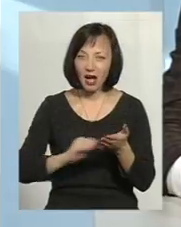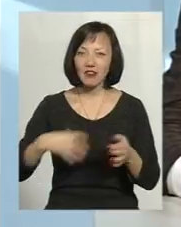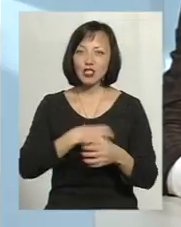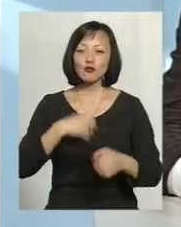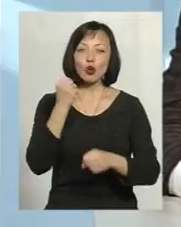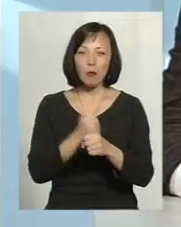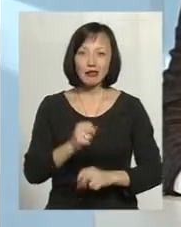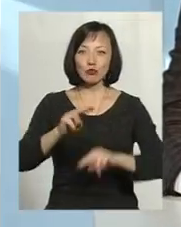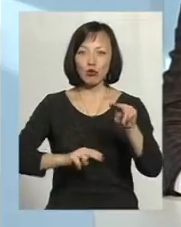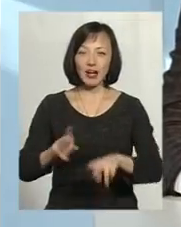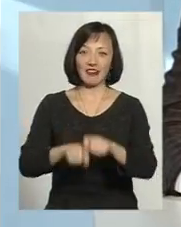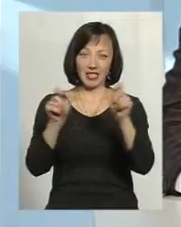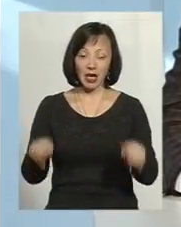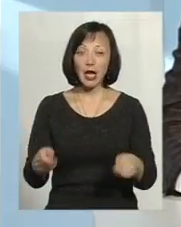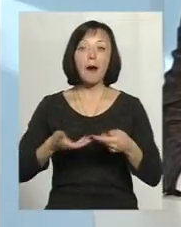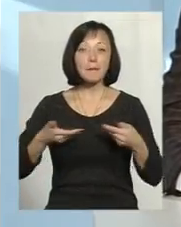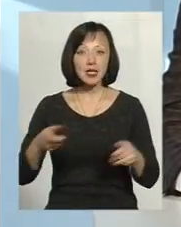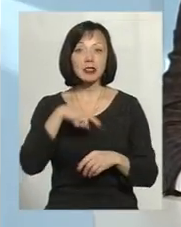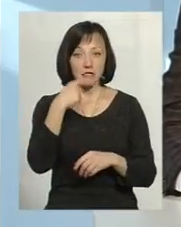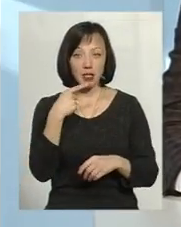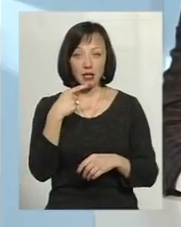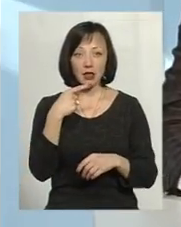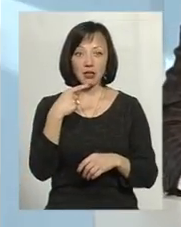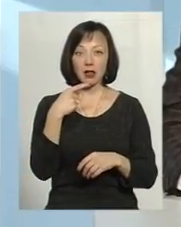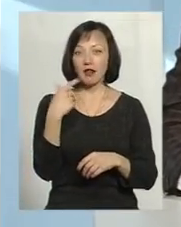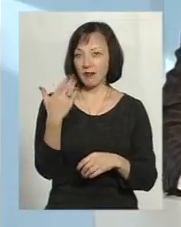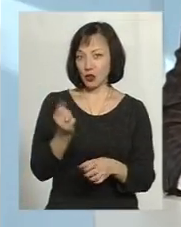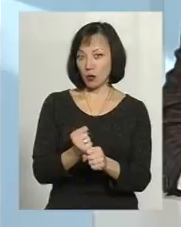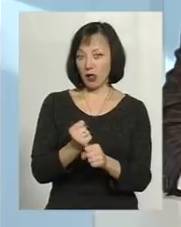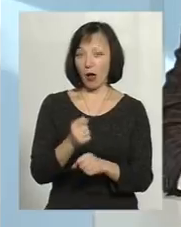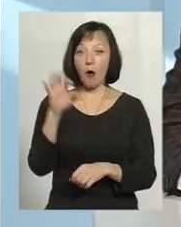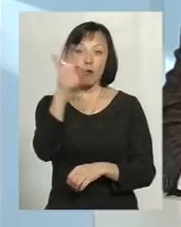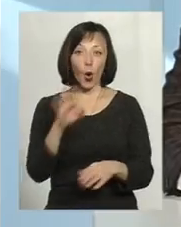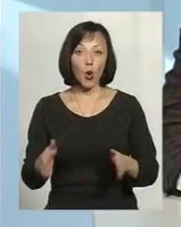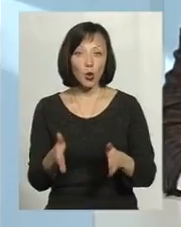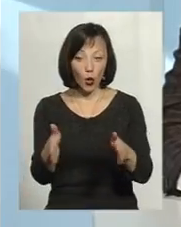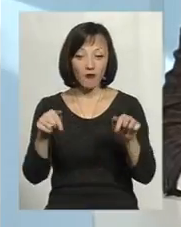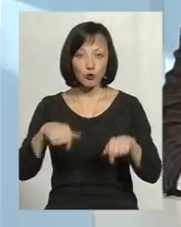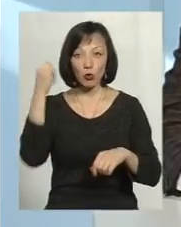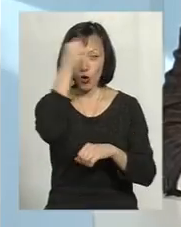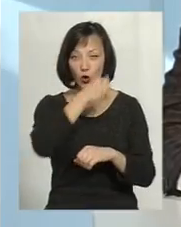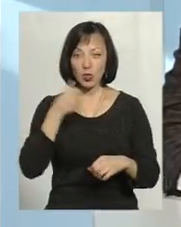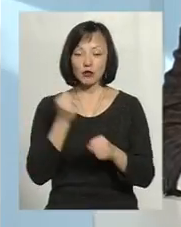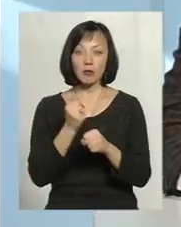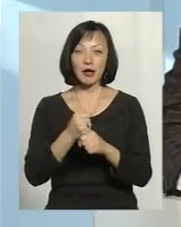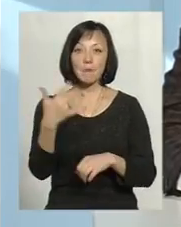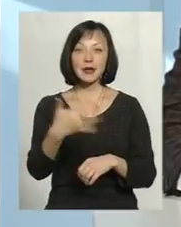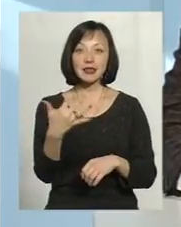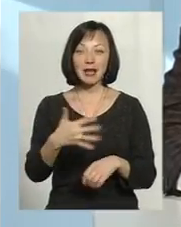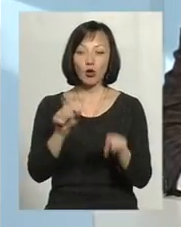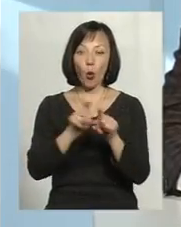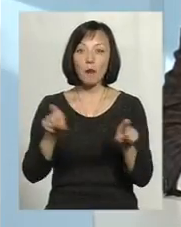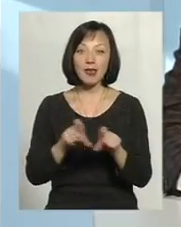збудувати і відкрити. Ми сказали, ми зробили. Якщо говорити про дороги, В цьому році ми зробили 50